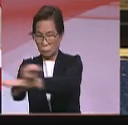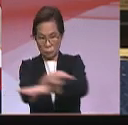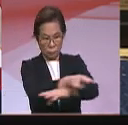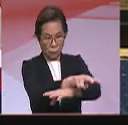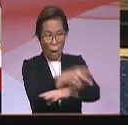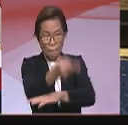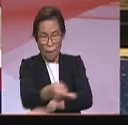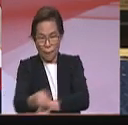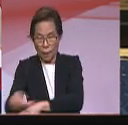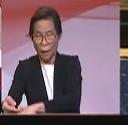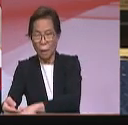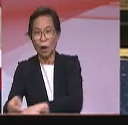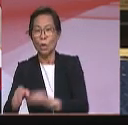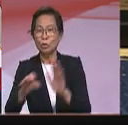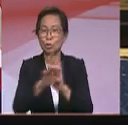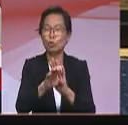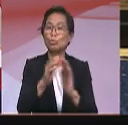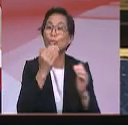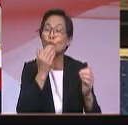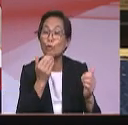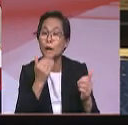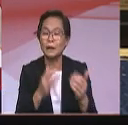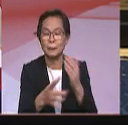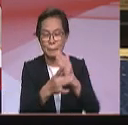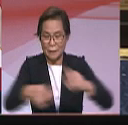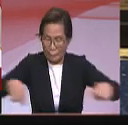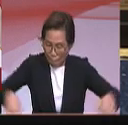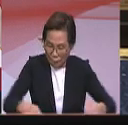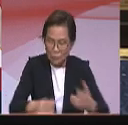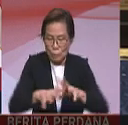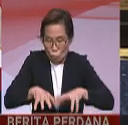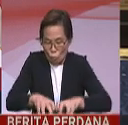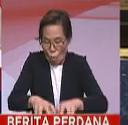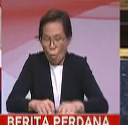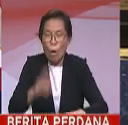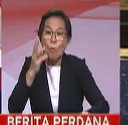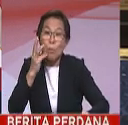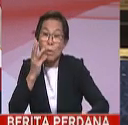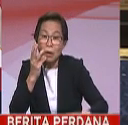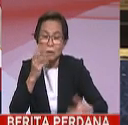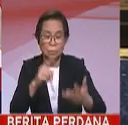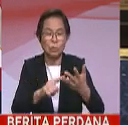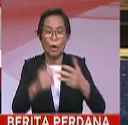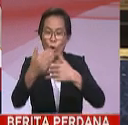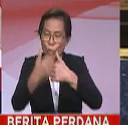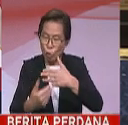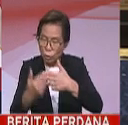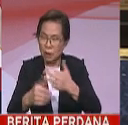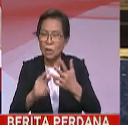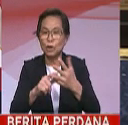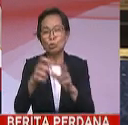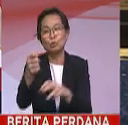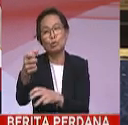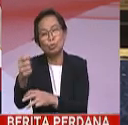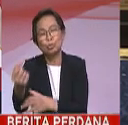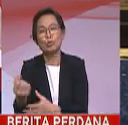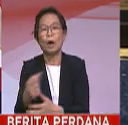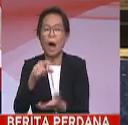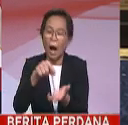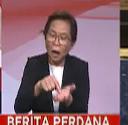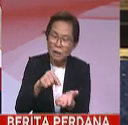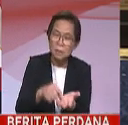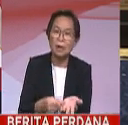pengguna seperti gula, minyak masak, tepung gandum, beras, roti putih, susu tepung,